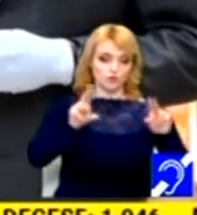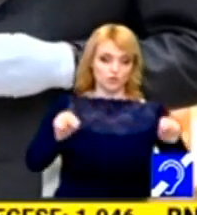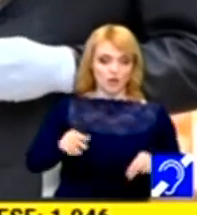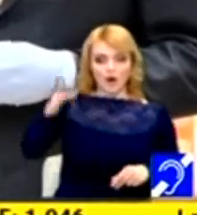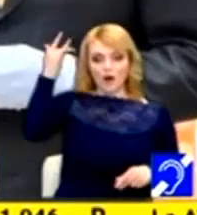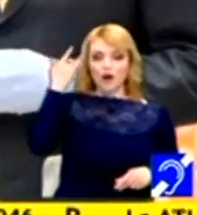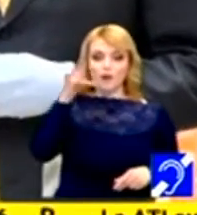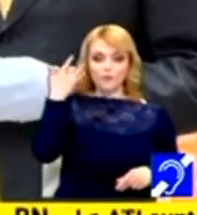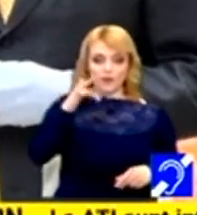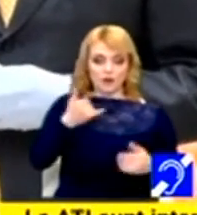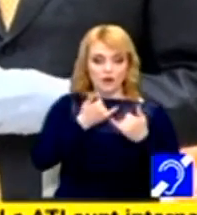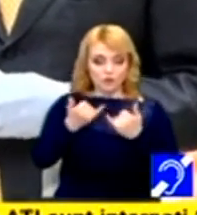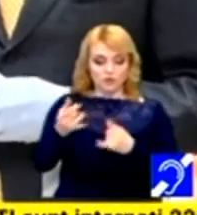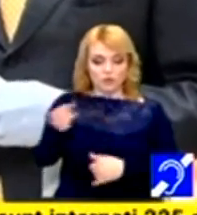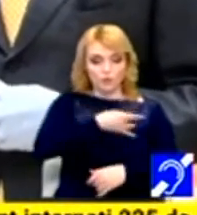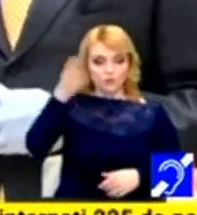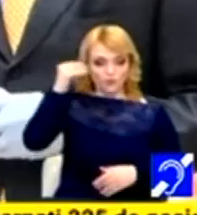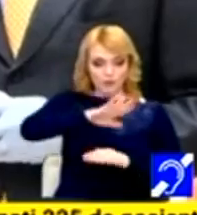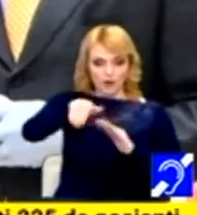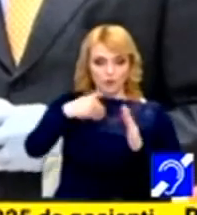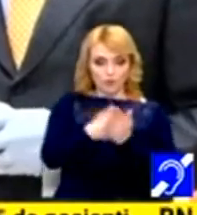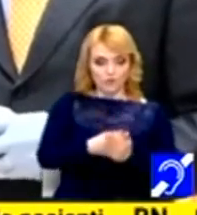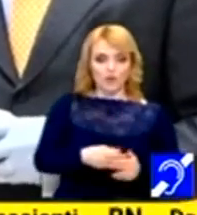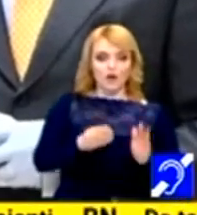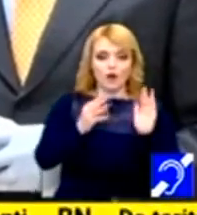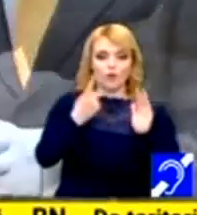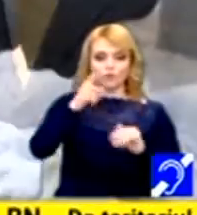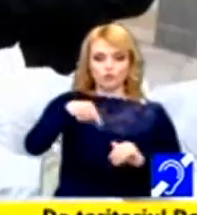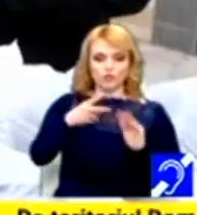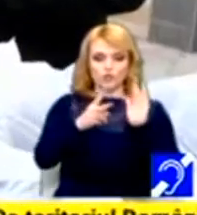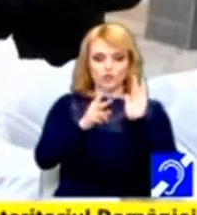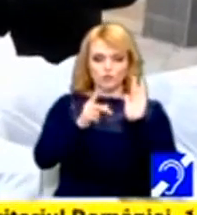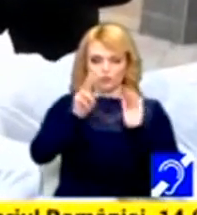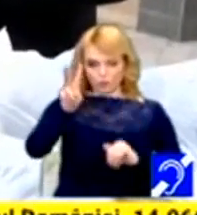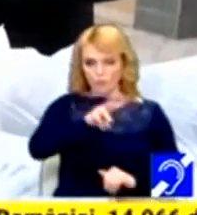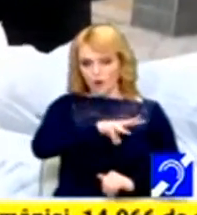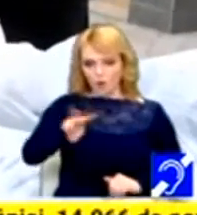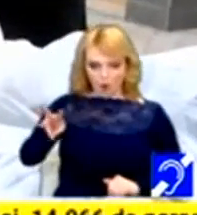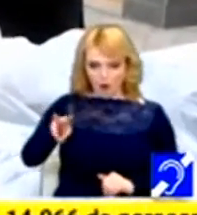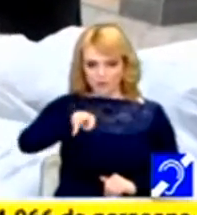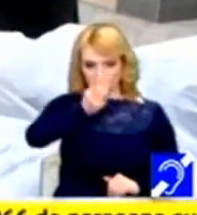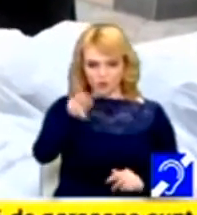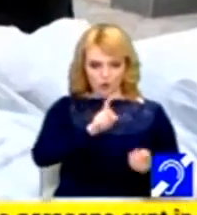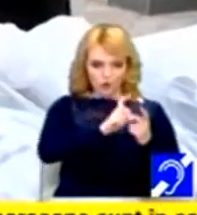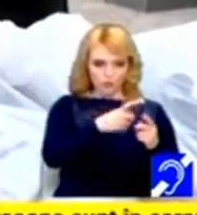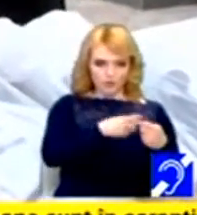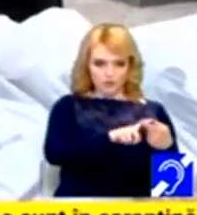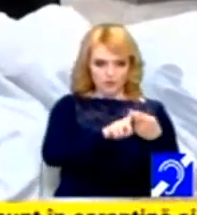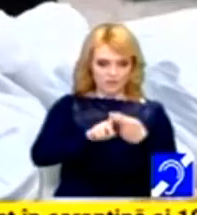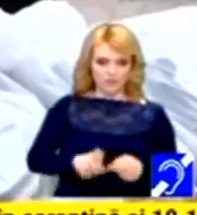Statele Unite ale Americii au acordat Republicii Moldova până acum peste 1,2 milioane de dolari în lupta contra